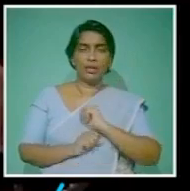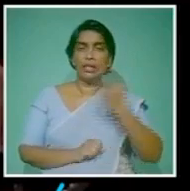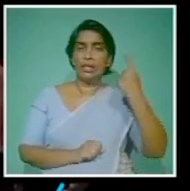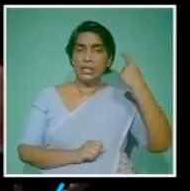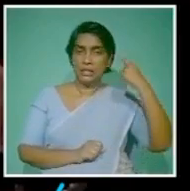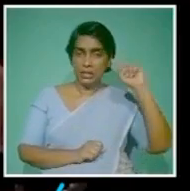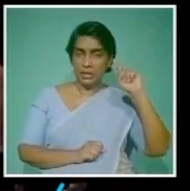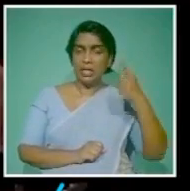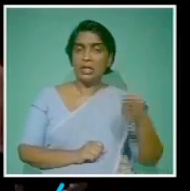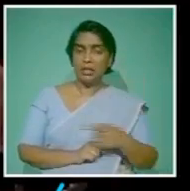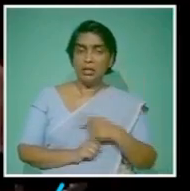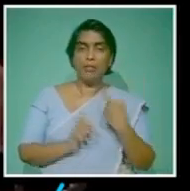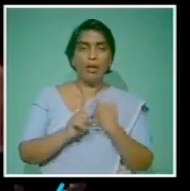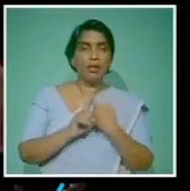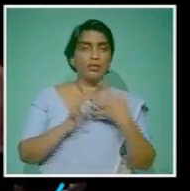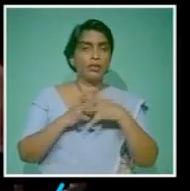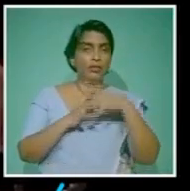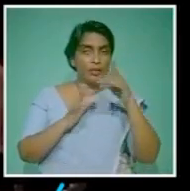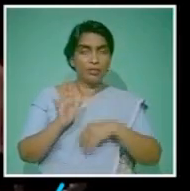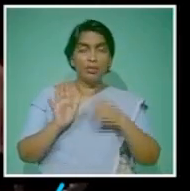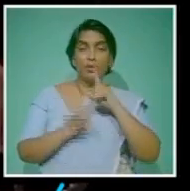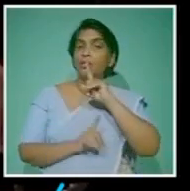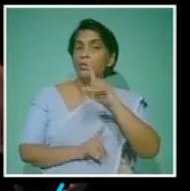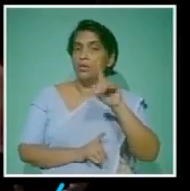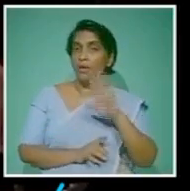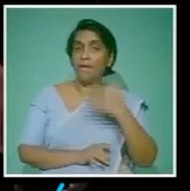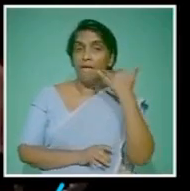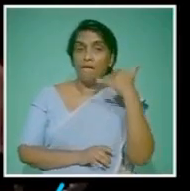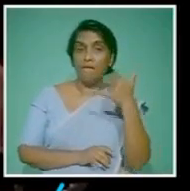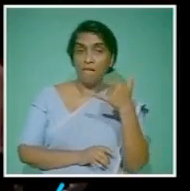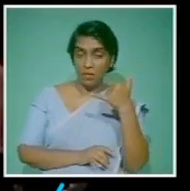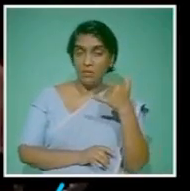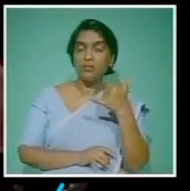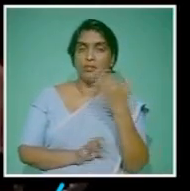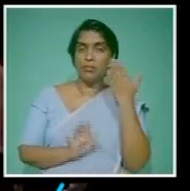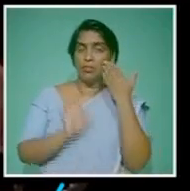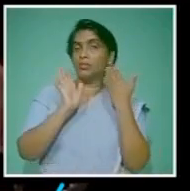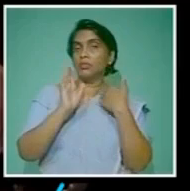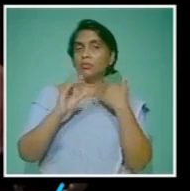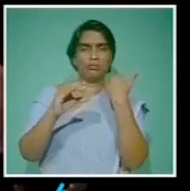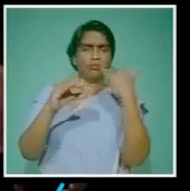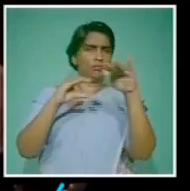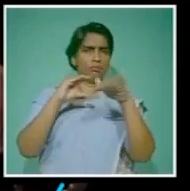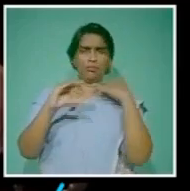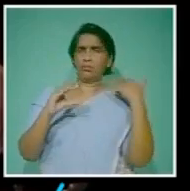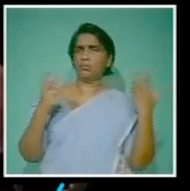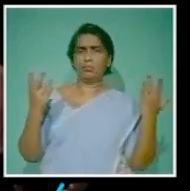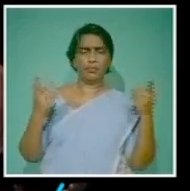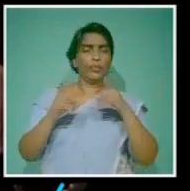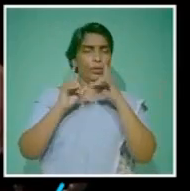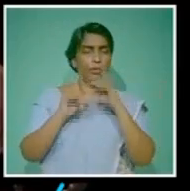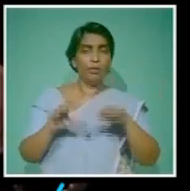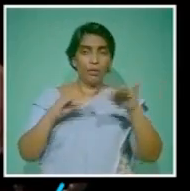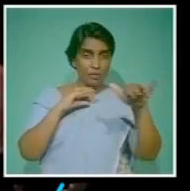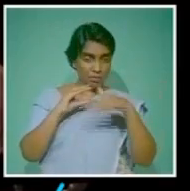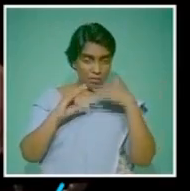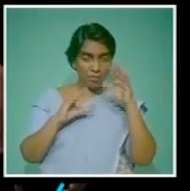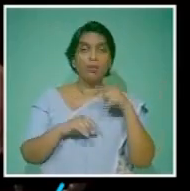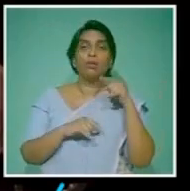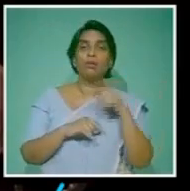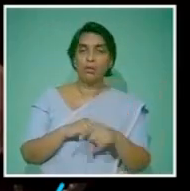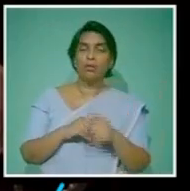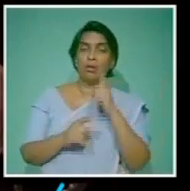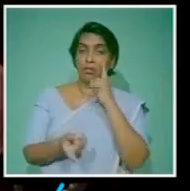ඊයේ දිනේ ගරු කංචන විජේසේකර මැතිතුමා විසින් ප්‍රකාශ කරන ලද WhatsApp පණිවිඩයක් දෙතුමා විසින් මා වෙත එවා නොතිබුව අතර එවැනි පරිණතියක් එවා තිබෙනම් මේ